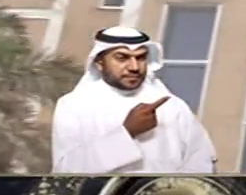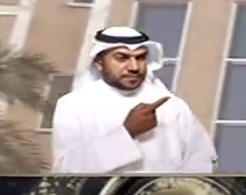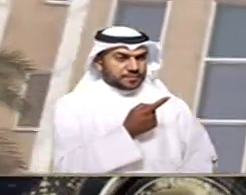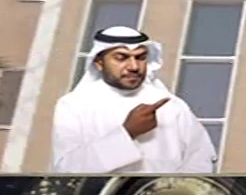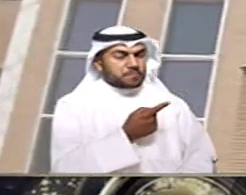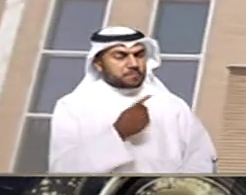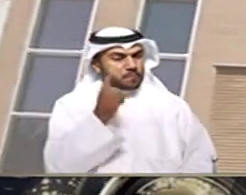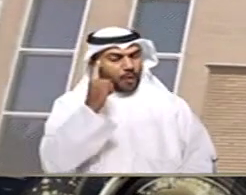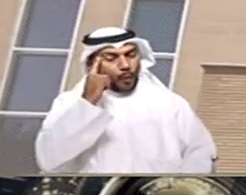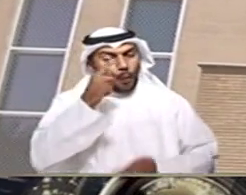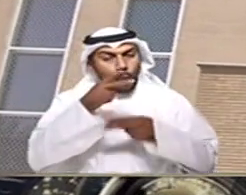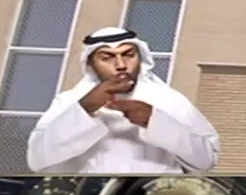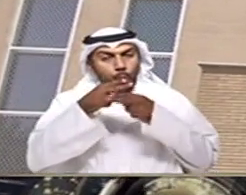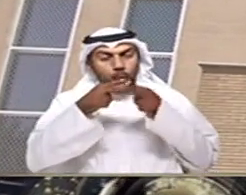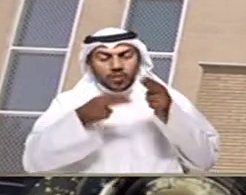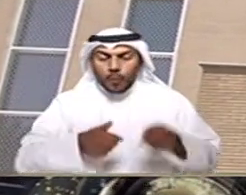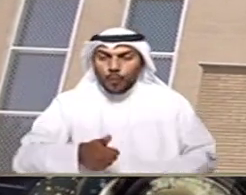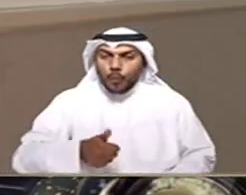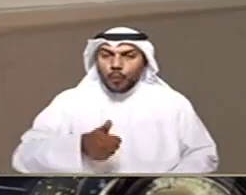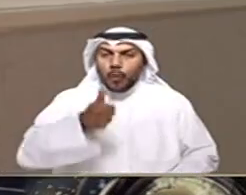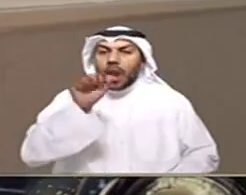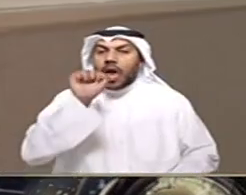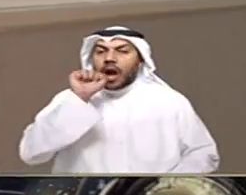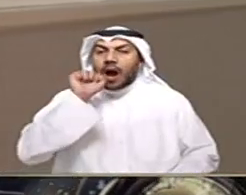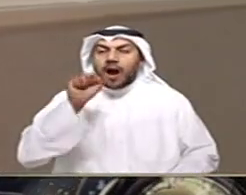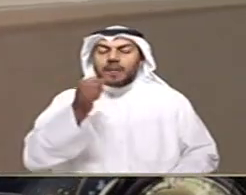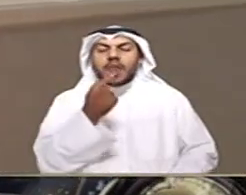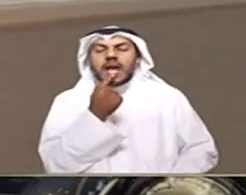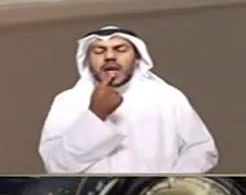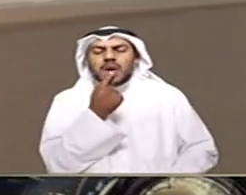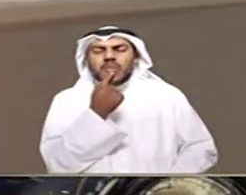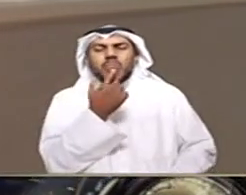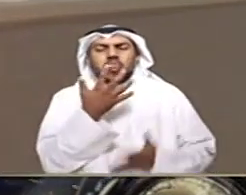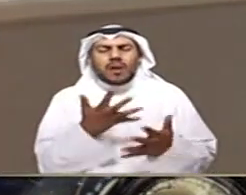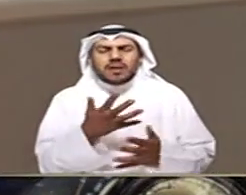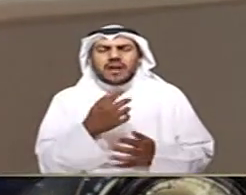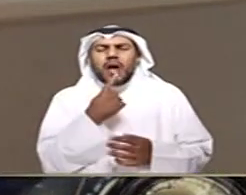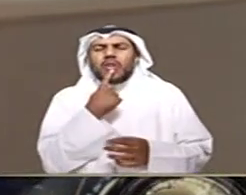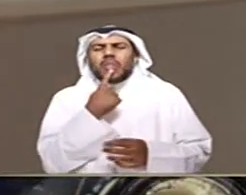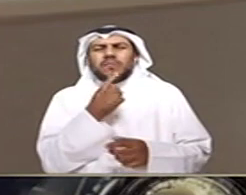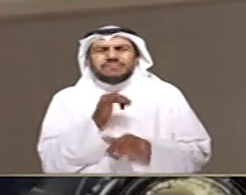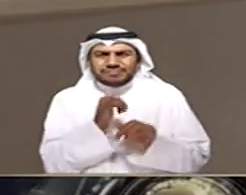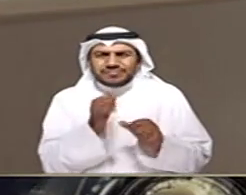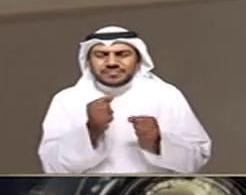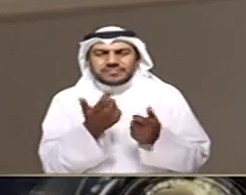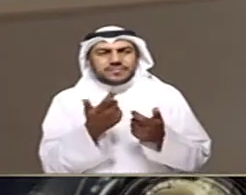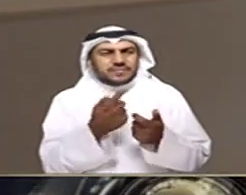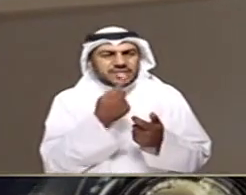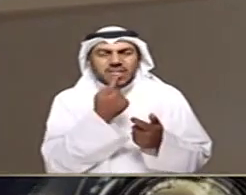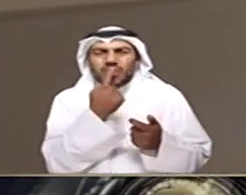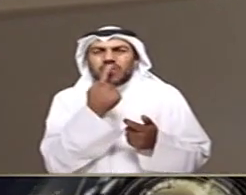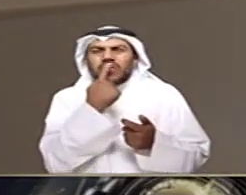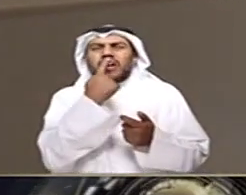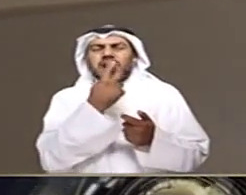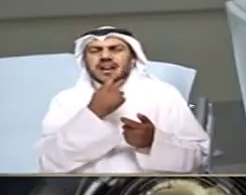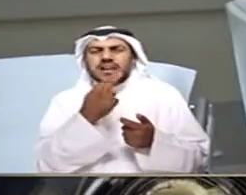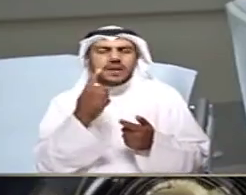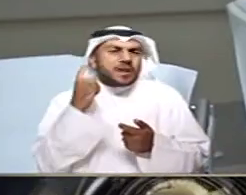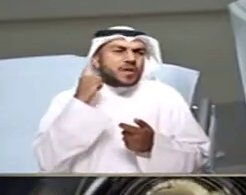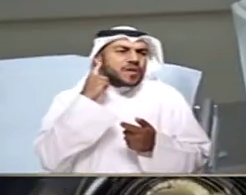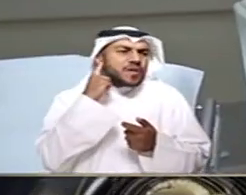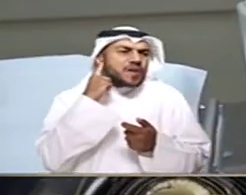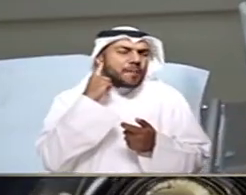هو أول مركز متخصص في اضطرابات النطق واللغة والسمع على مستوى دولة الكويت. مركز الشيخ سالم العلي يخدم